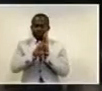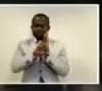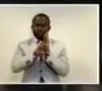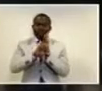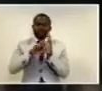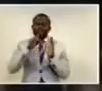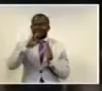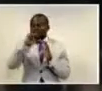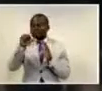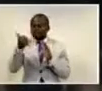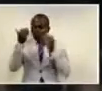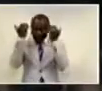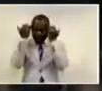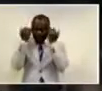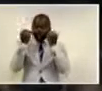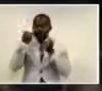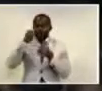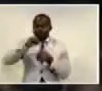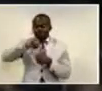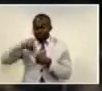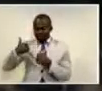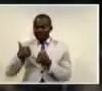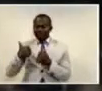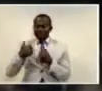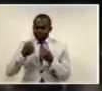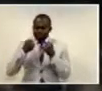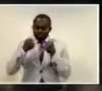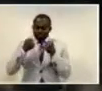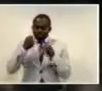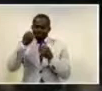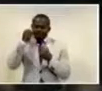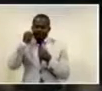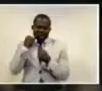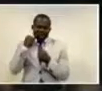hari ubundi butabera iyo wigize rutare